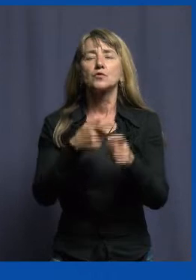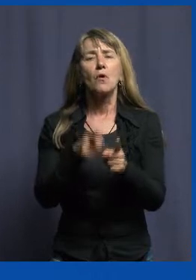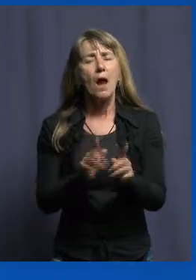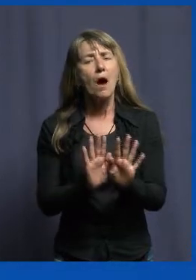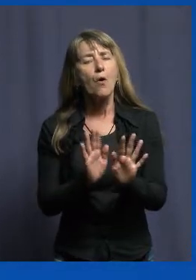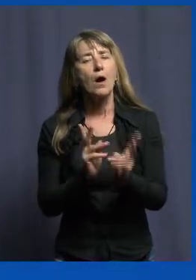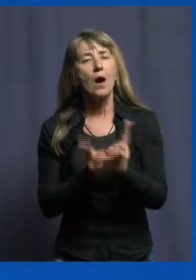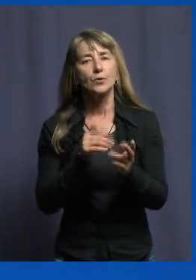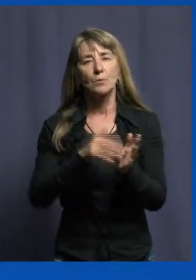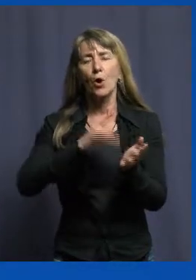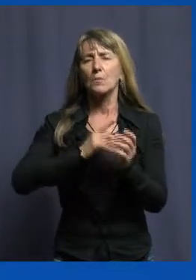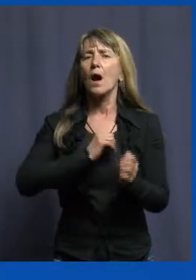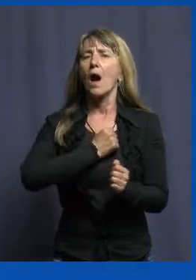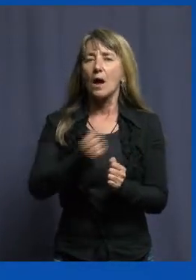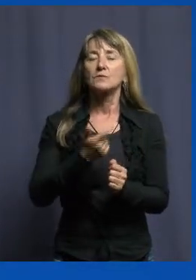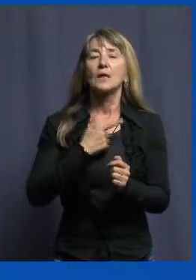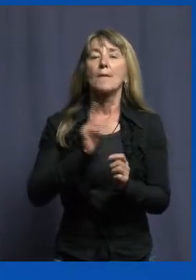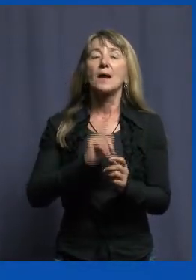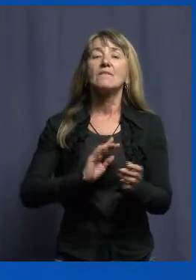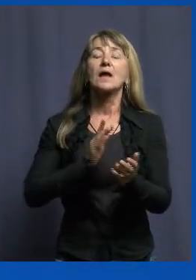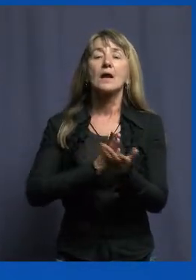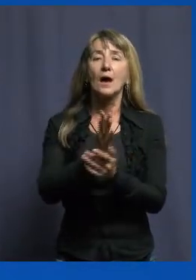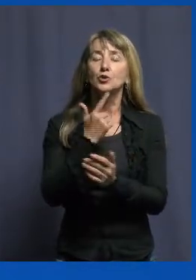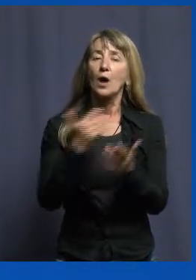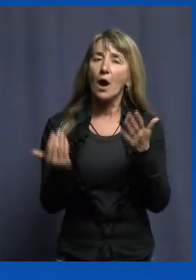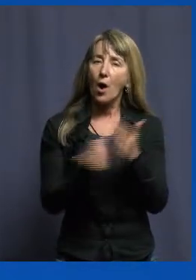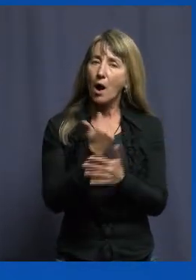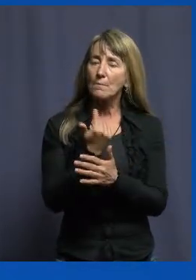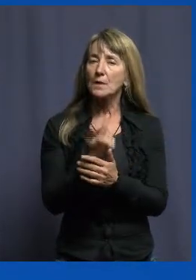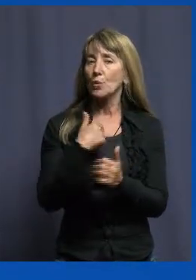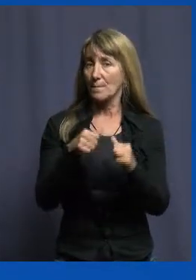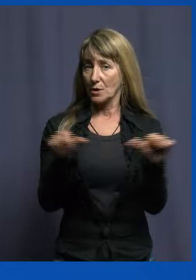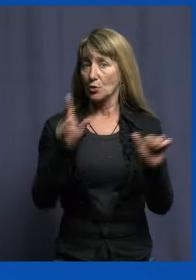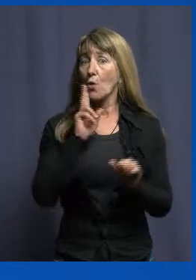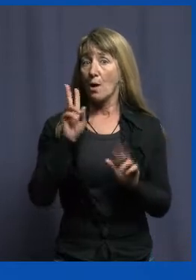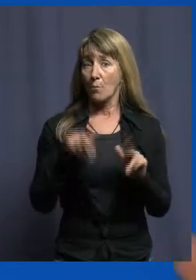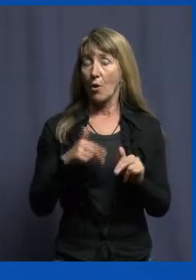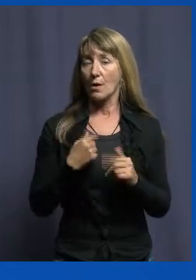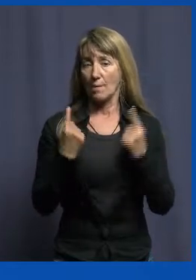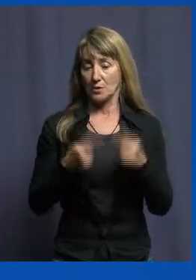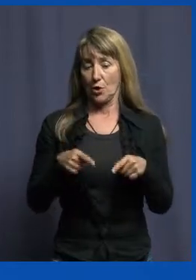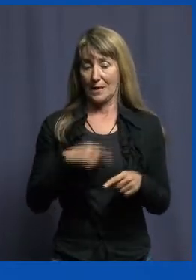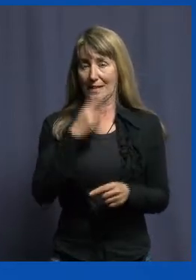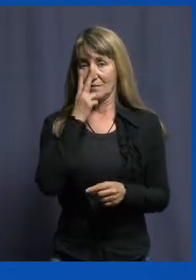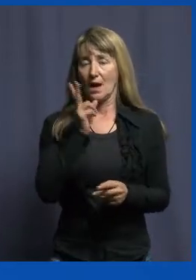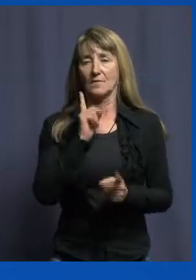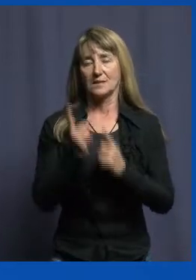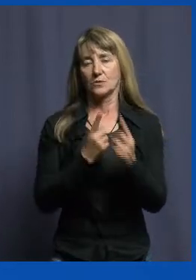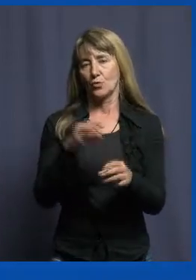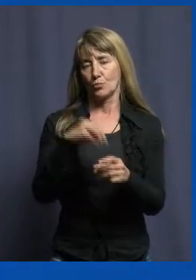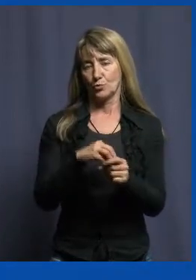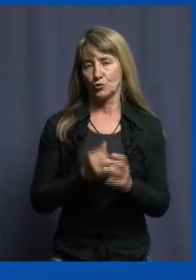treba, odmah, agresivno, na pravi način, a opet po prioritetima koje moram da postavim onda kad vidim kako je stanje u